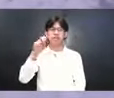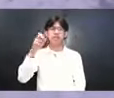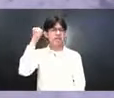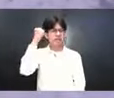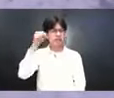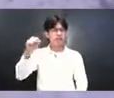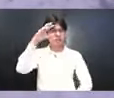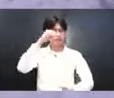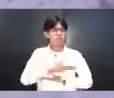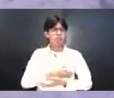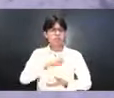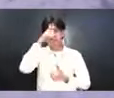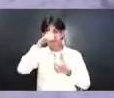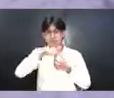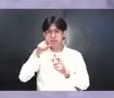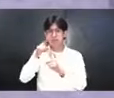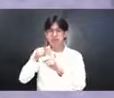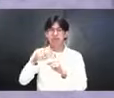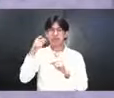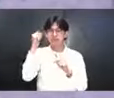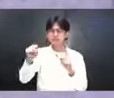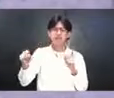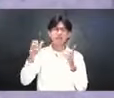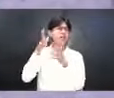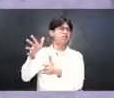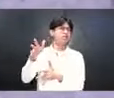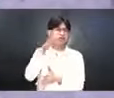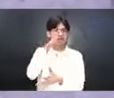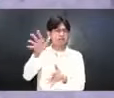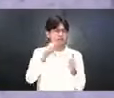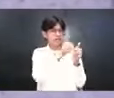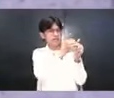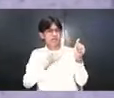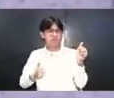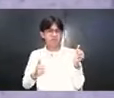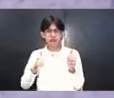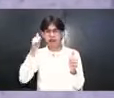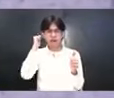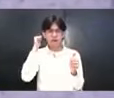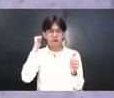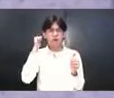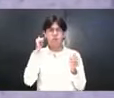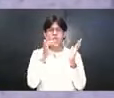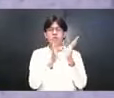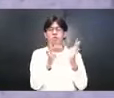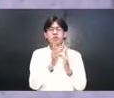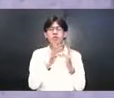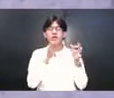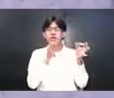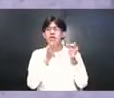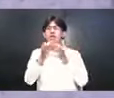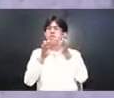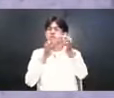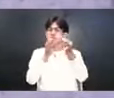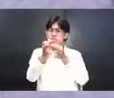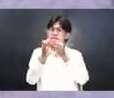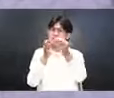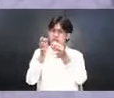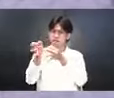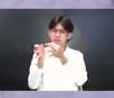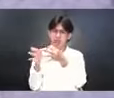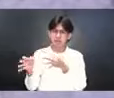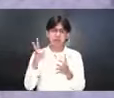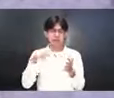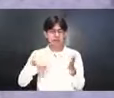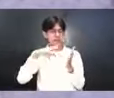niyo yung prodigal son? Pero ito yung gusto kong isipin niyo. Kung paano sinasabi ni Jesus ito sa mga kausap niya. Kasi pag binasa lang natin,